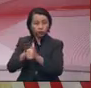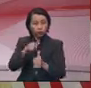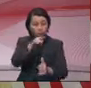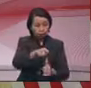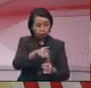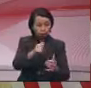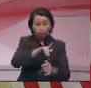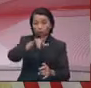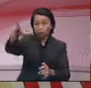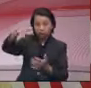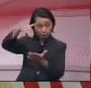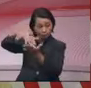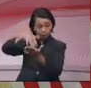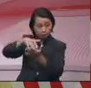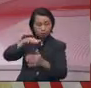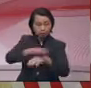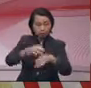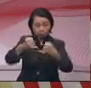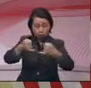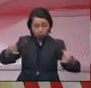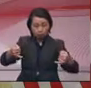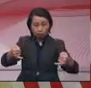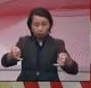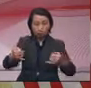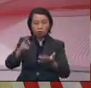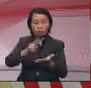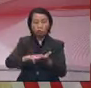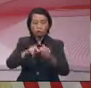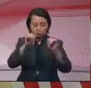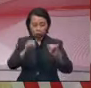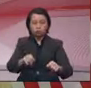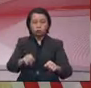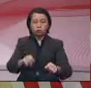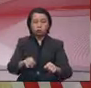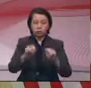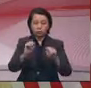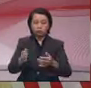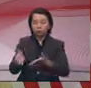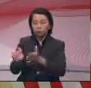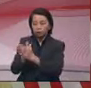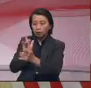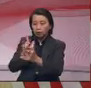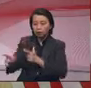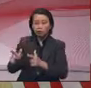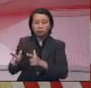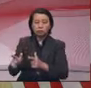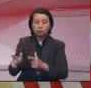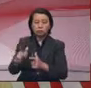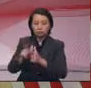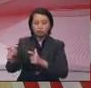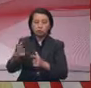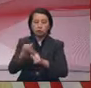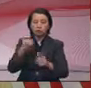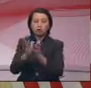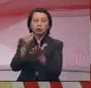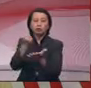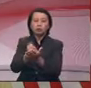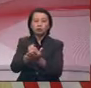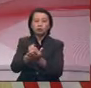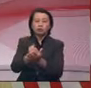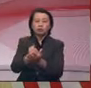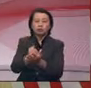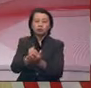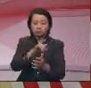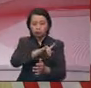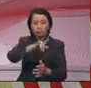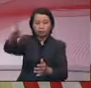mereka perlu membuat permohonan secara online. Jika dibenarkan, maka mereka boleh berkursus di luar negara dalam